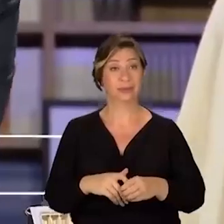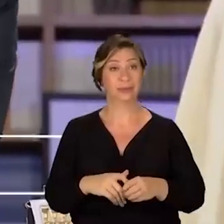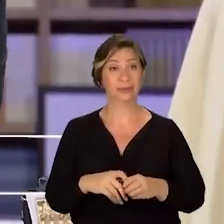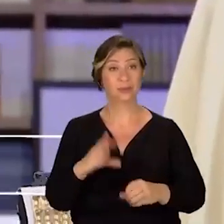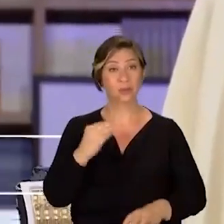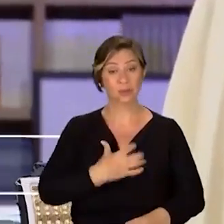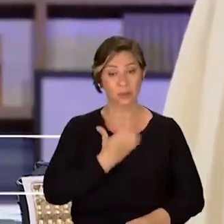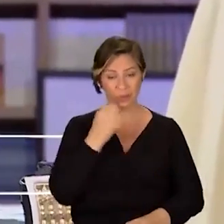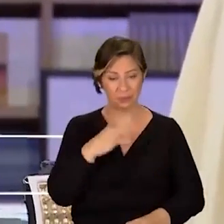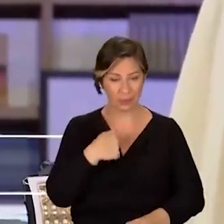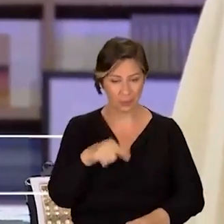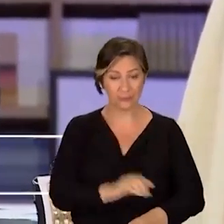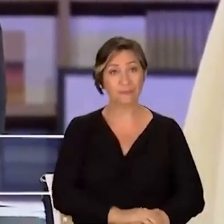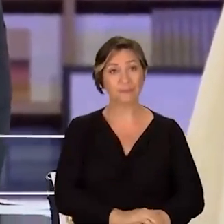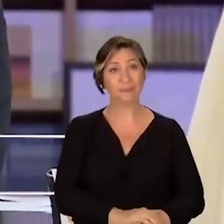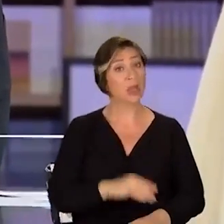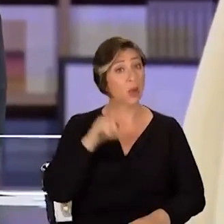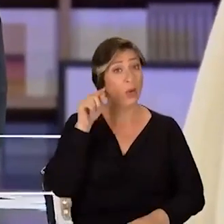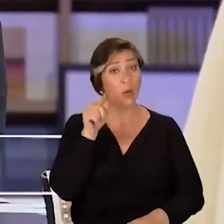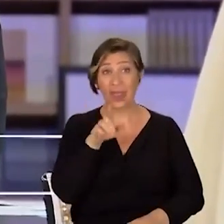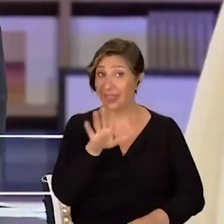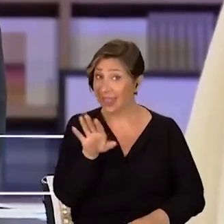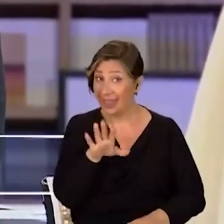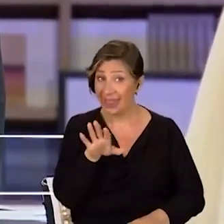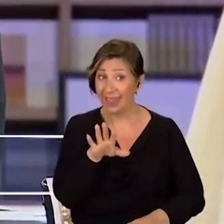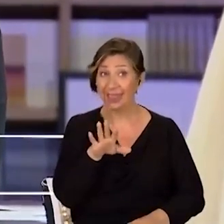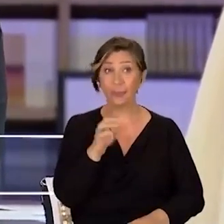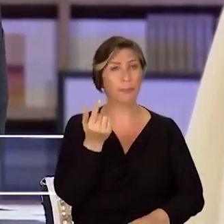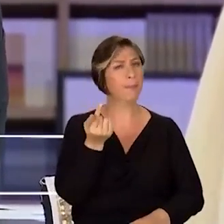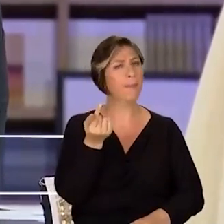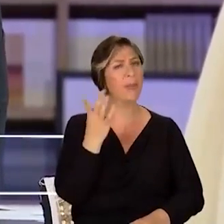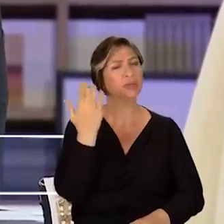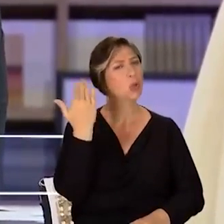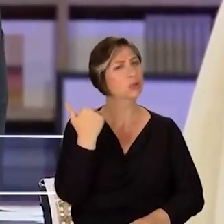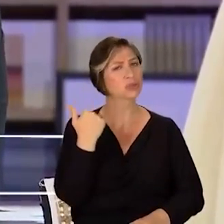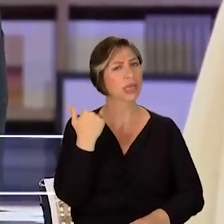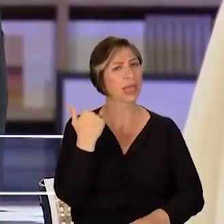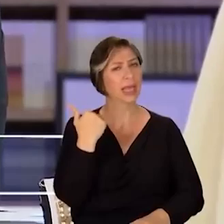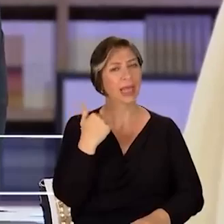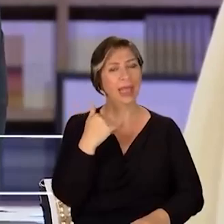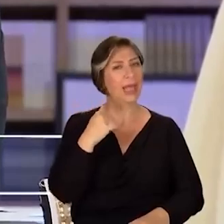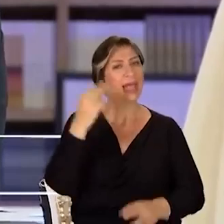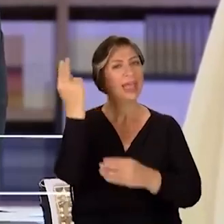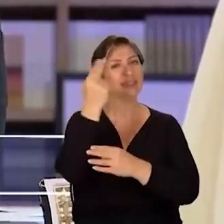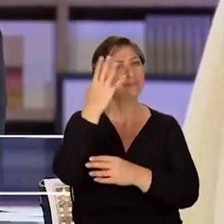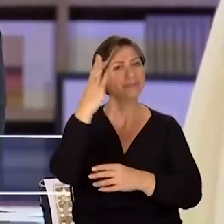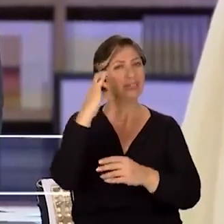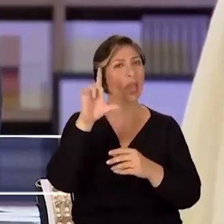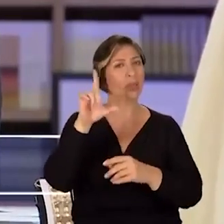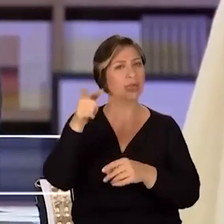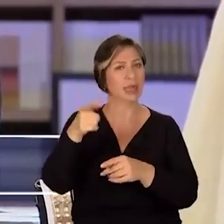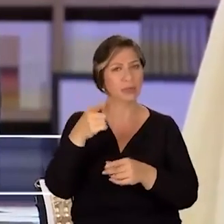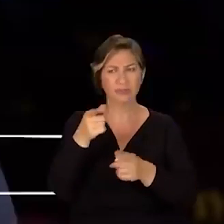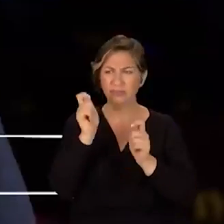çok üzüldüm buna şimdi. Ama öyle değil. Yani işte biraz önce Leonardo'dan da bahsettik. Şimdi bak beni